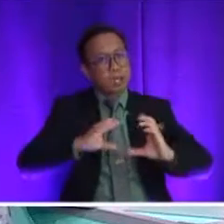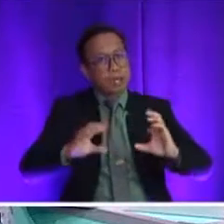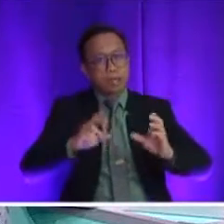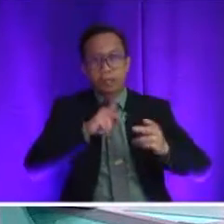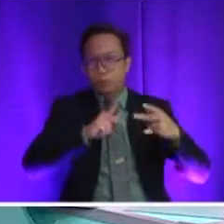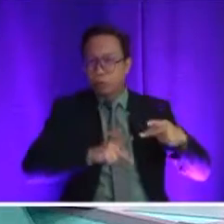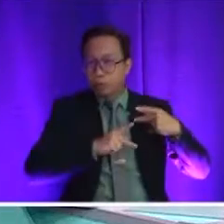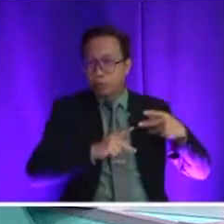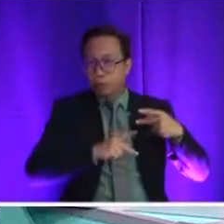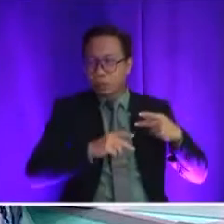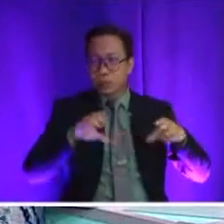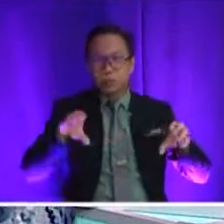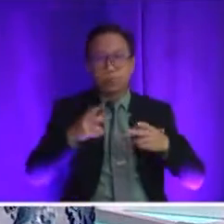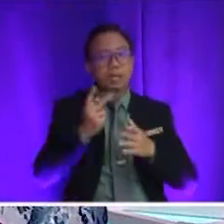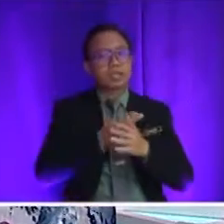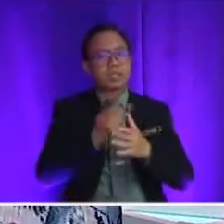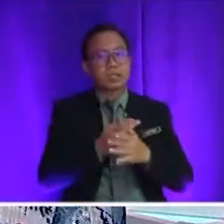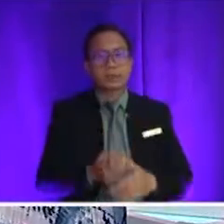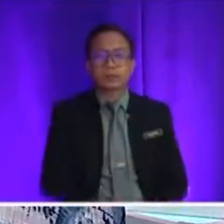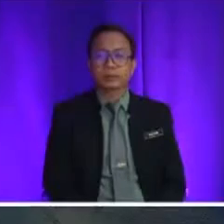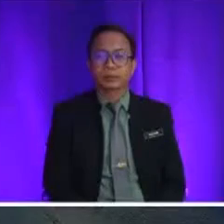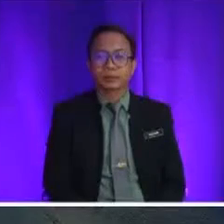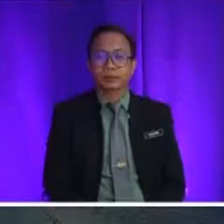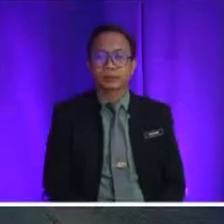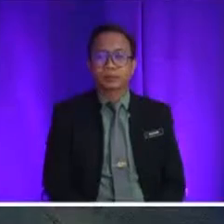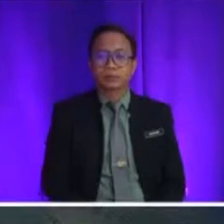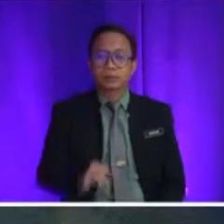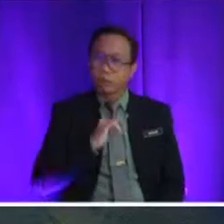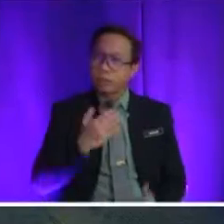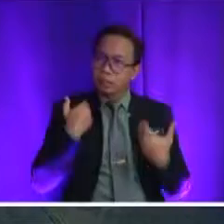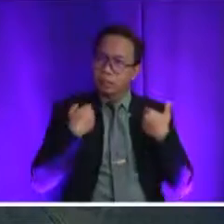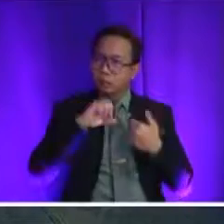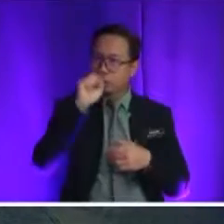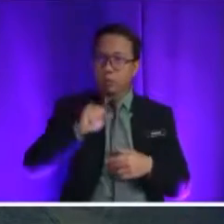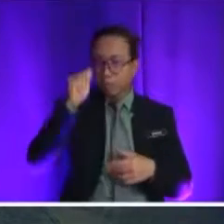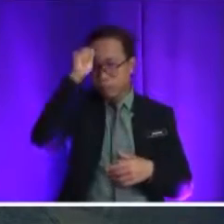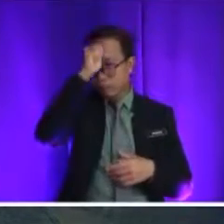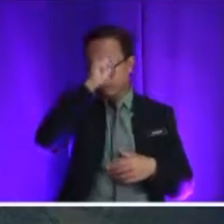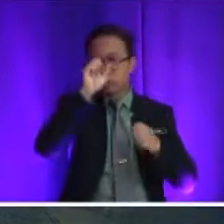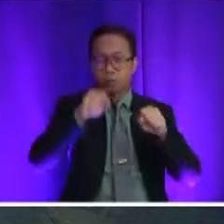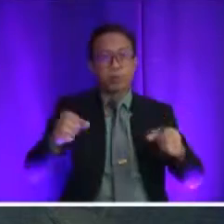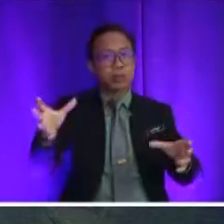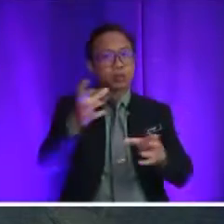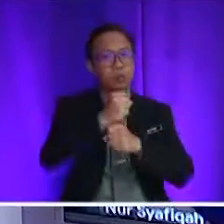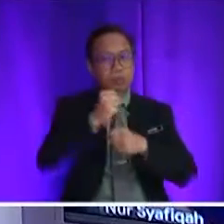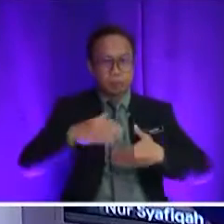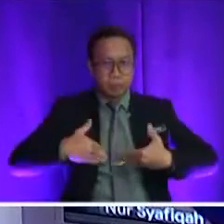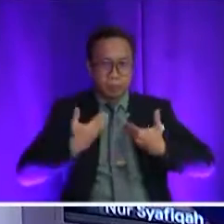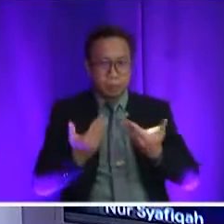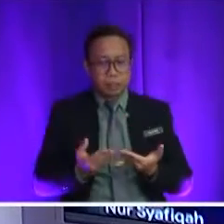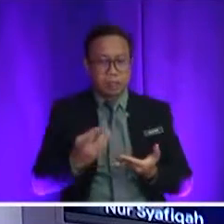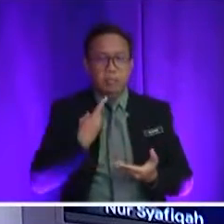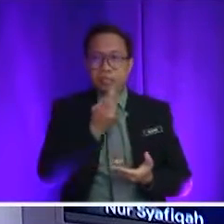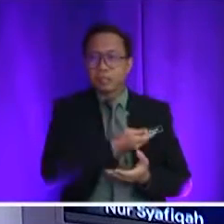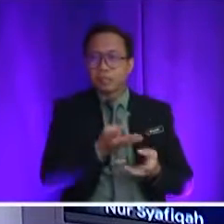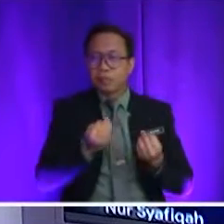Cuba melakukan kekacauan oke bye sego saya deh soal juga mungkin cek gule rumuskan skip macam mana kita enggak paham